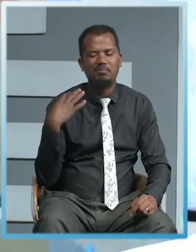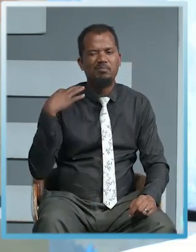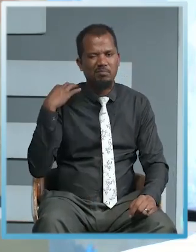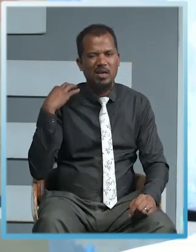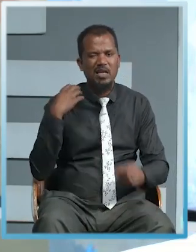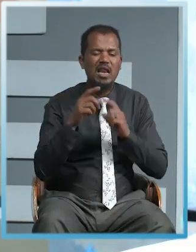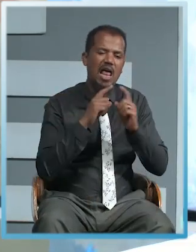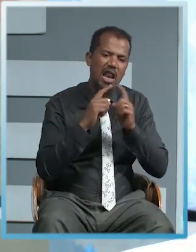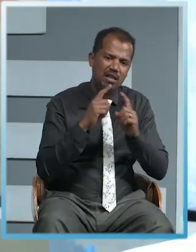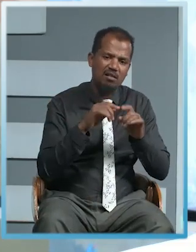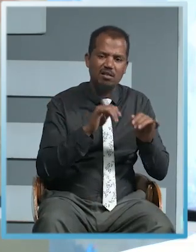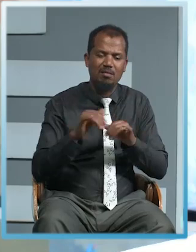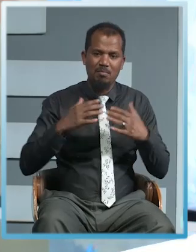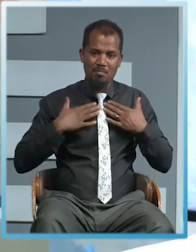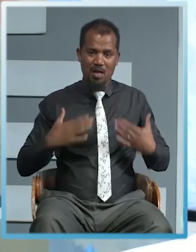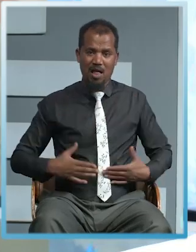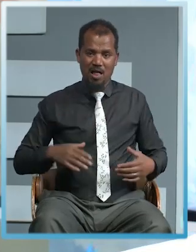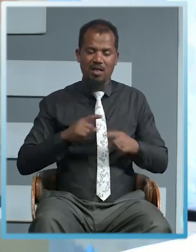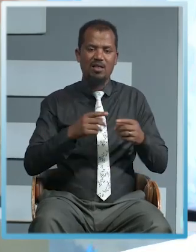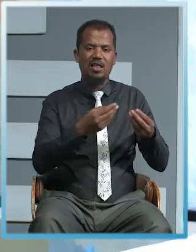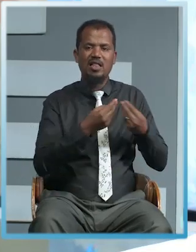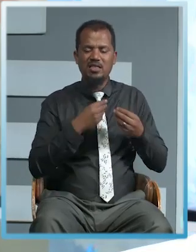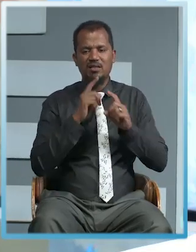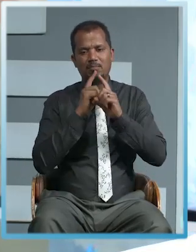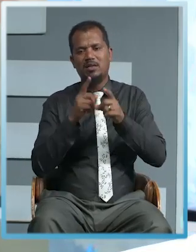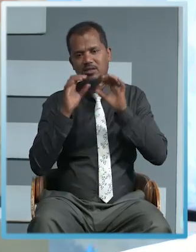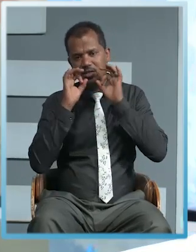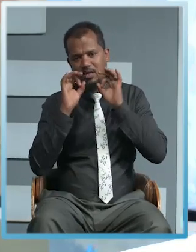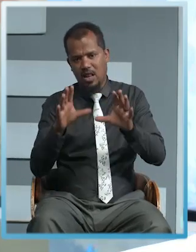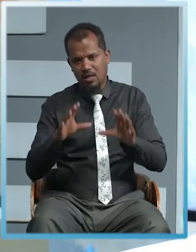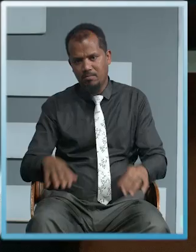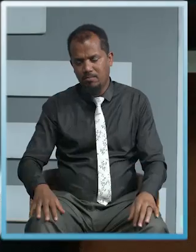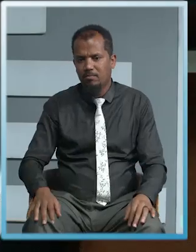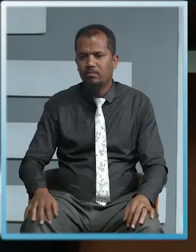በግል አነጋግረናቸዋል እንደ አካል ግን ያው የተሰጠን መልስ የለም።